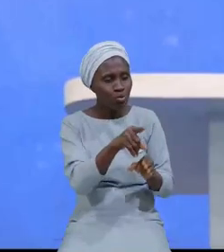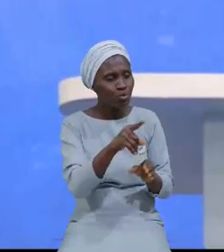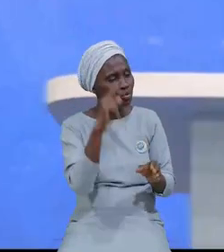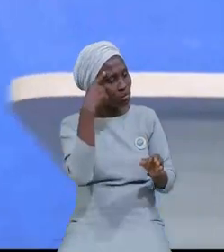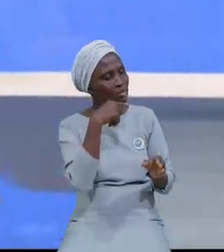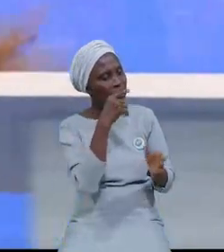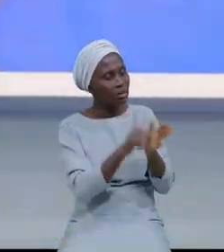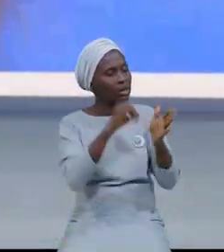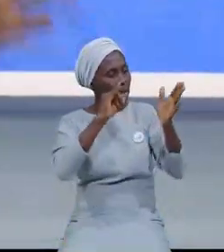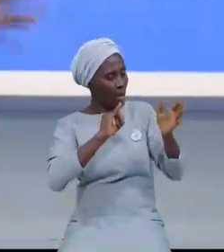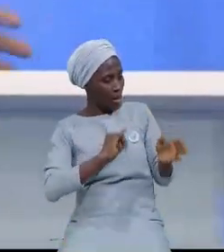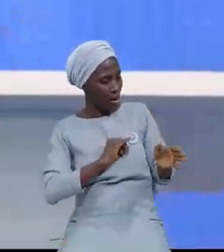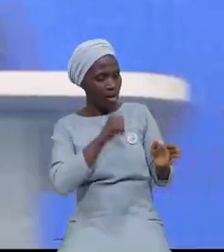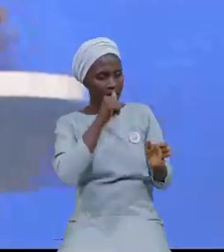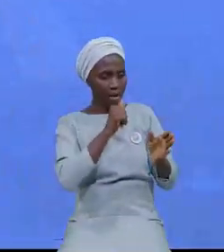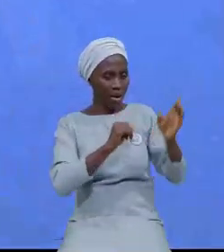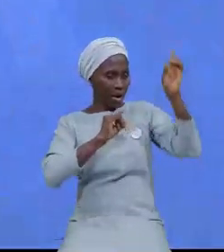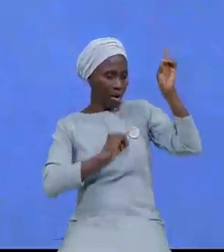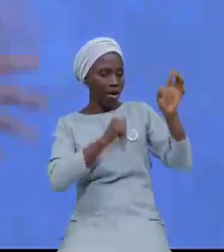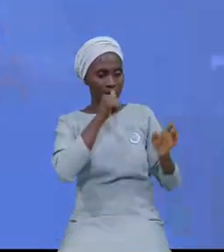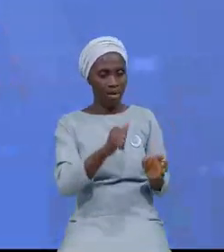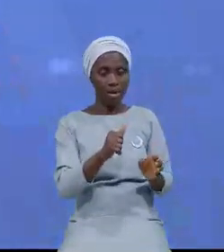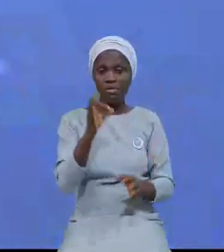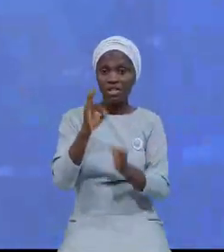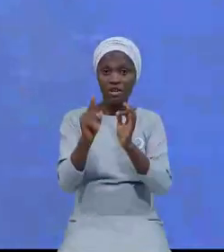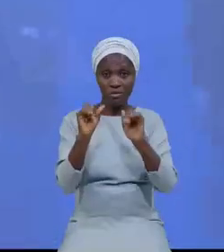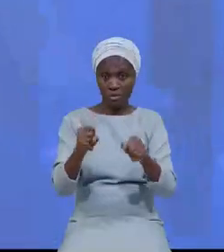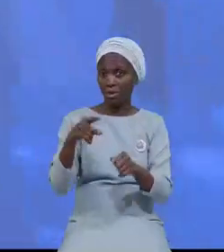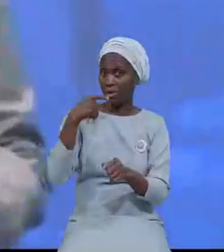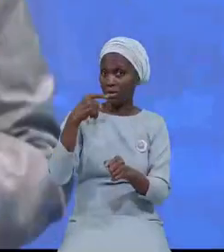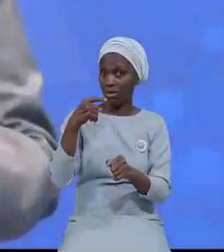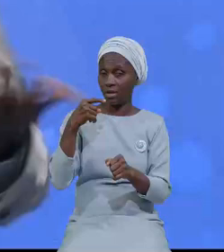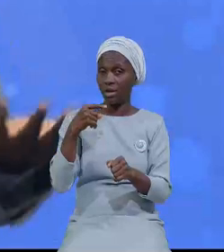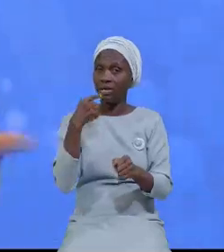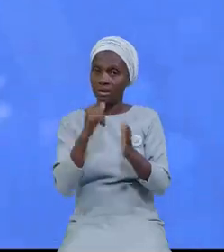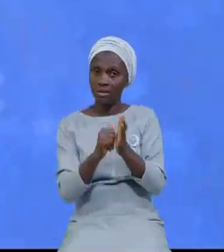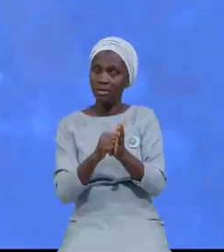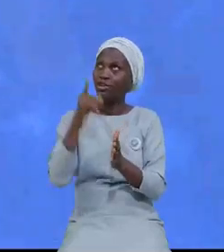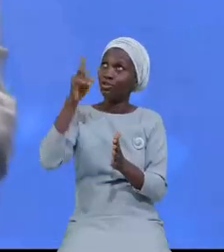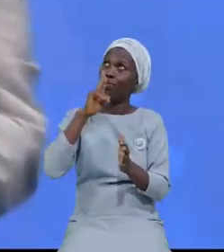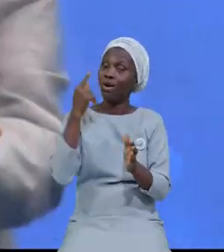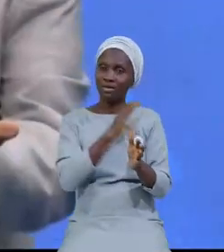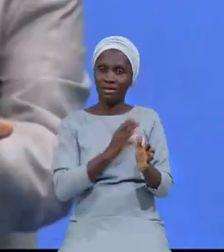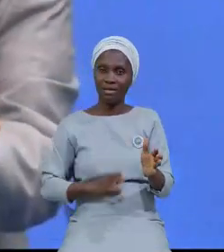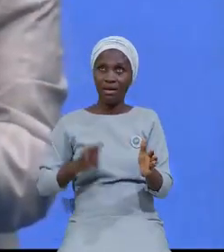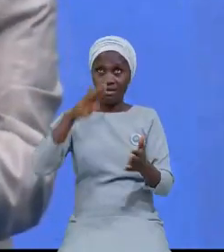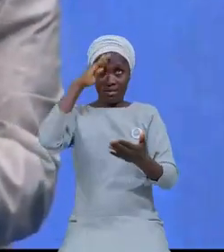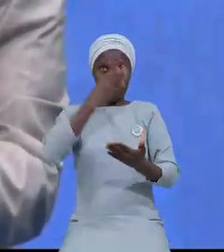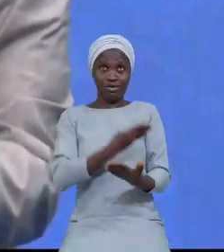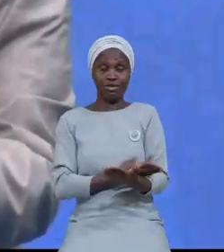je suis si tu peux répondre tu es le Christ le Fils du Dieu